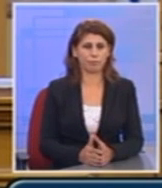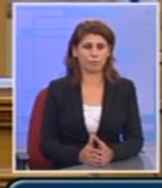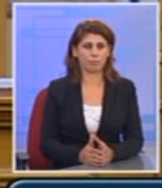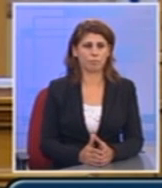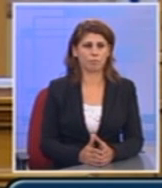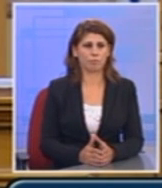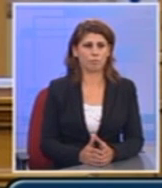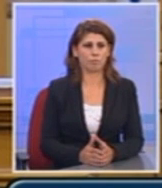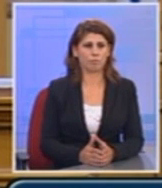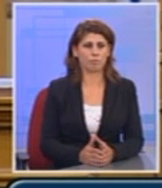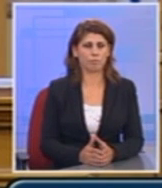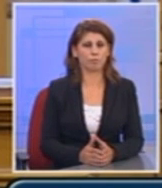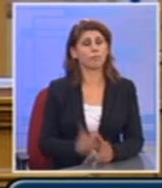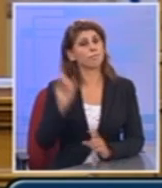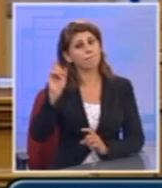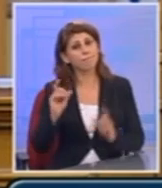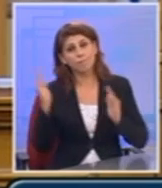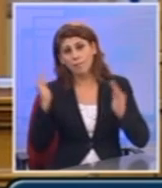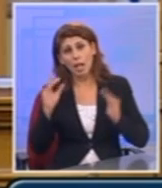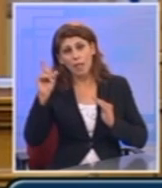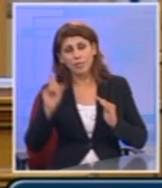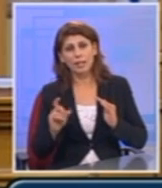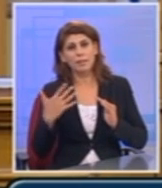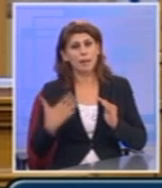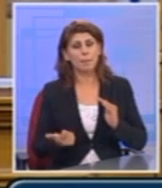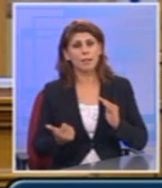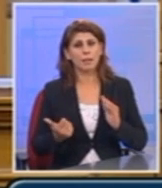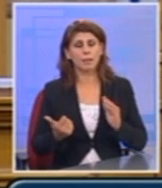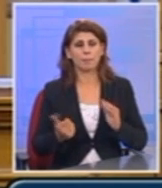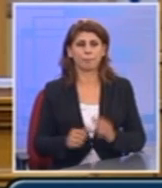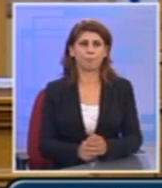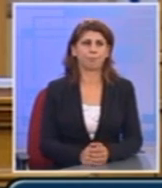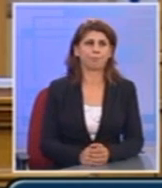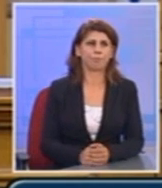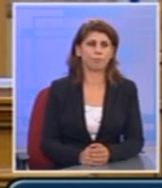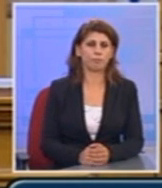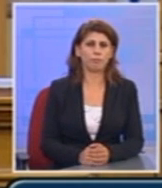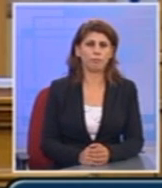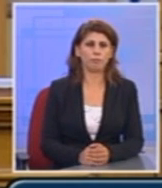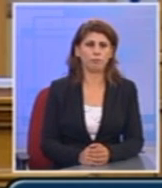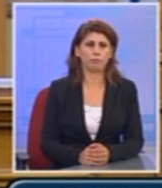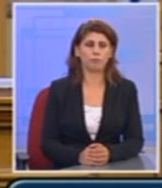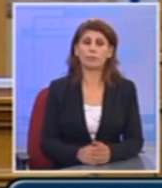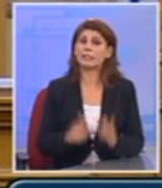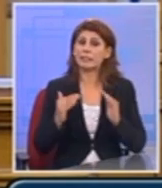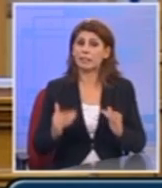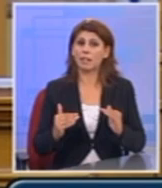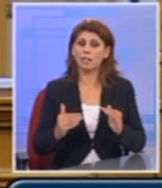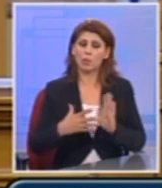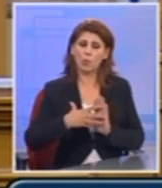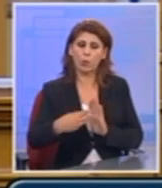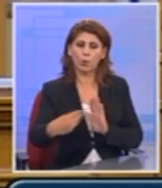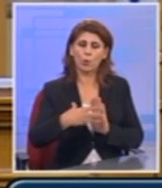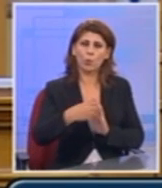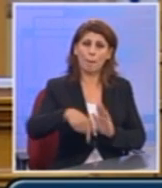να ότι ενδέχεται να υπάρξει μία μετάδοση της κατάστασης στην υπόλοιπη ευρώπη